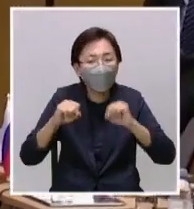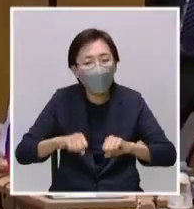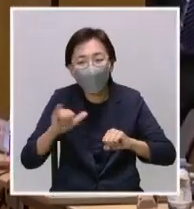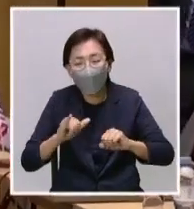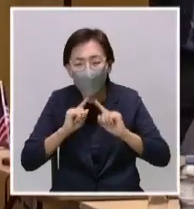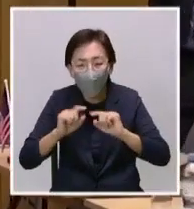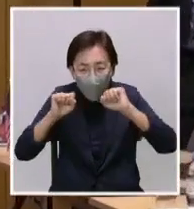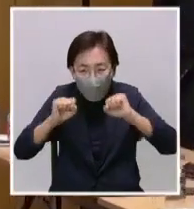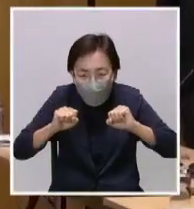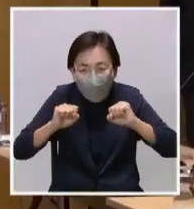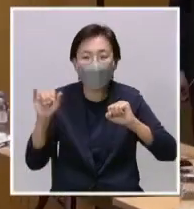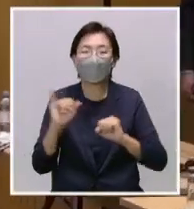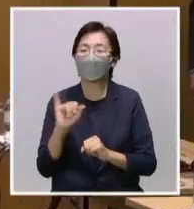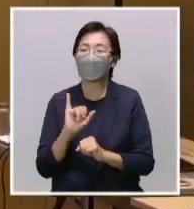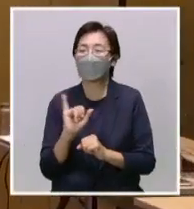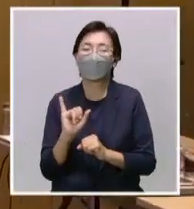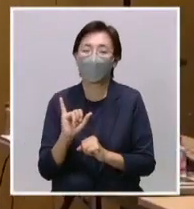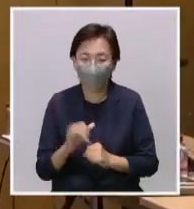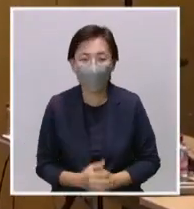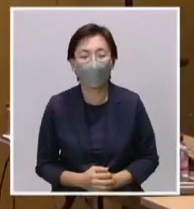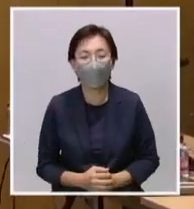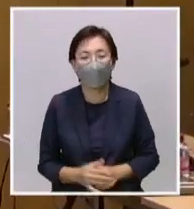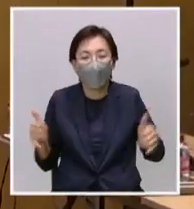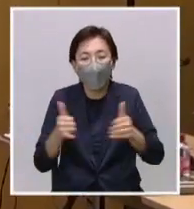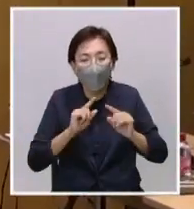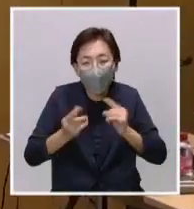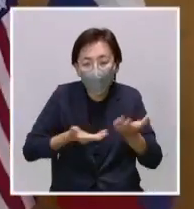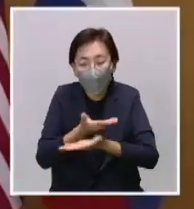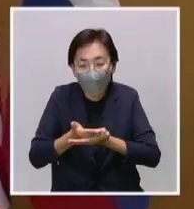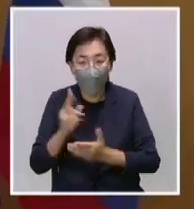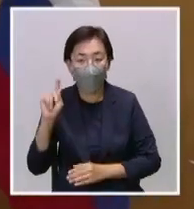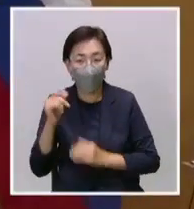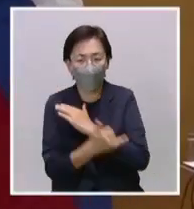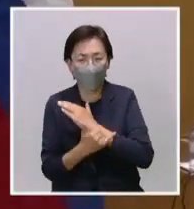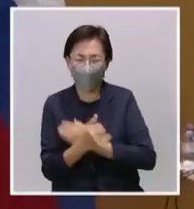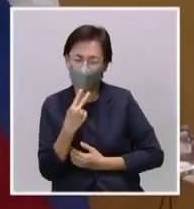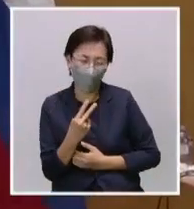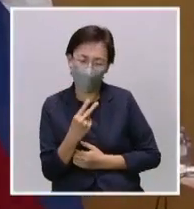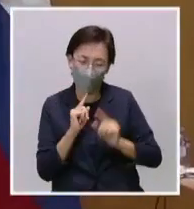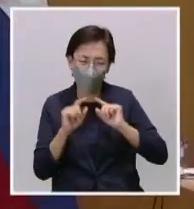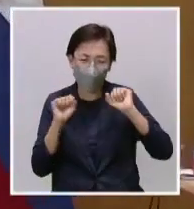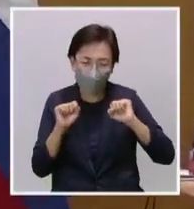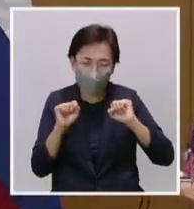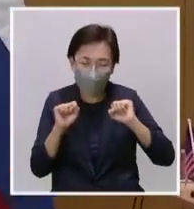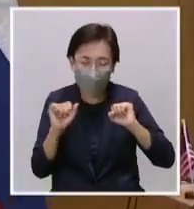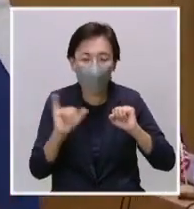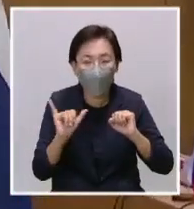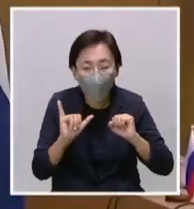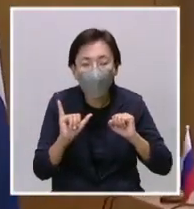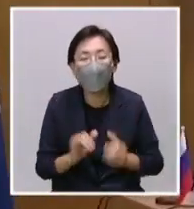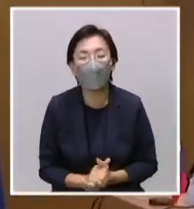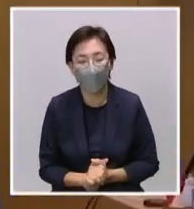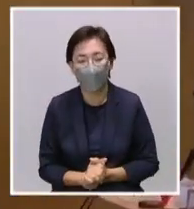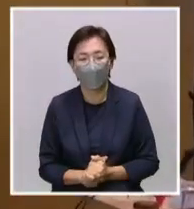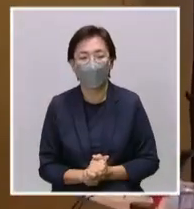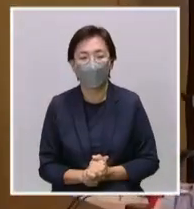ข้อตกลงร่วมกันนั้นยังคงห่างไกลกันมากอันนี้เป็นการวิเคราะห์ของสื่อต่างชาตินะคะรวมทั้งความเห็นของทั้งสองฝ่ายเองค่ะ